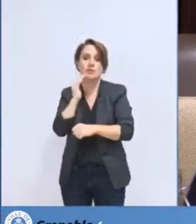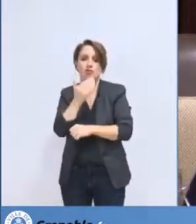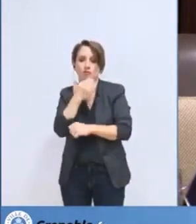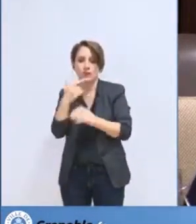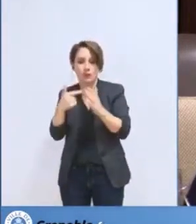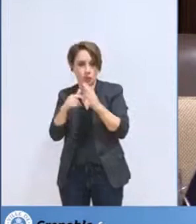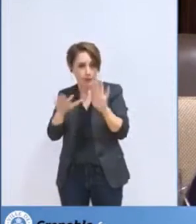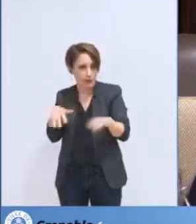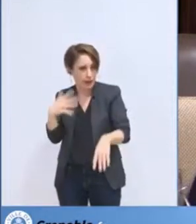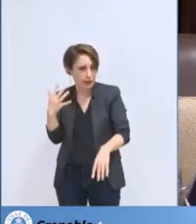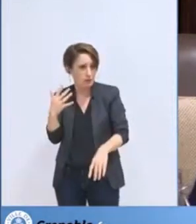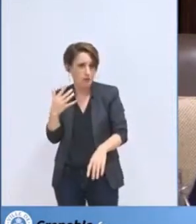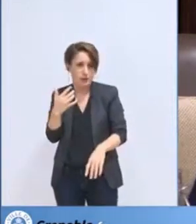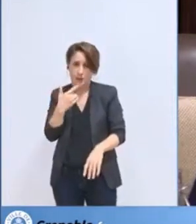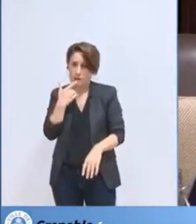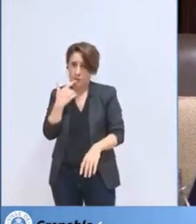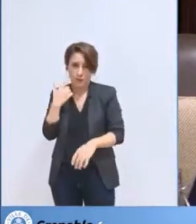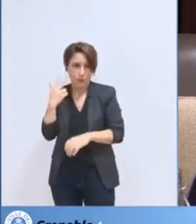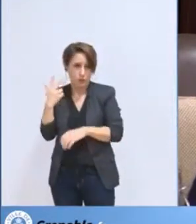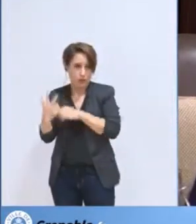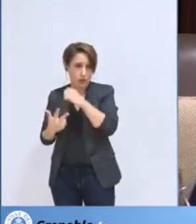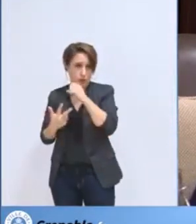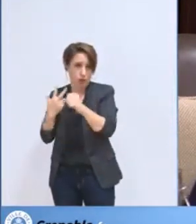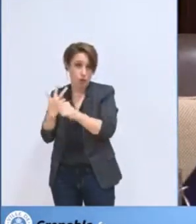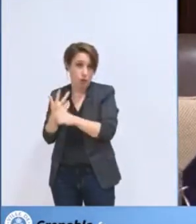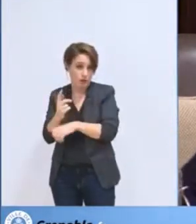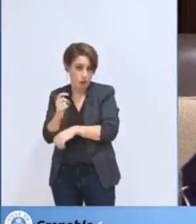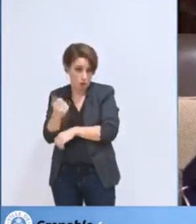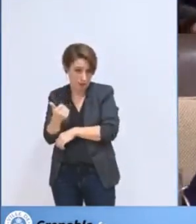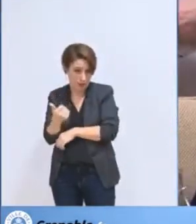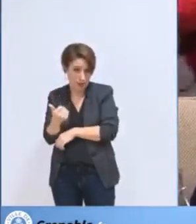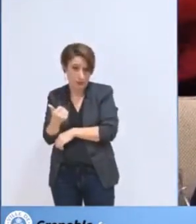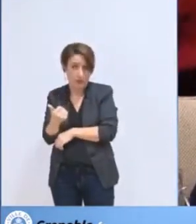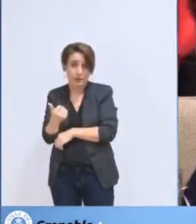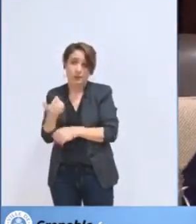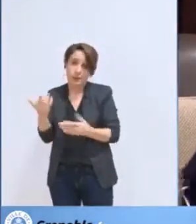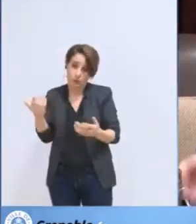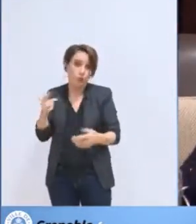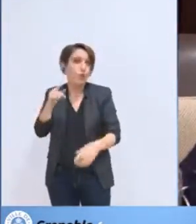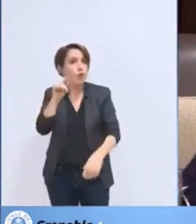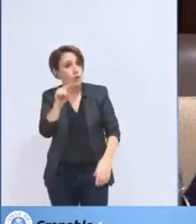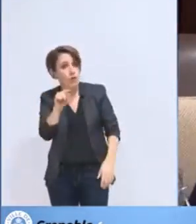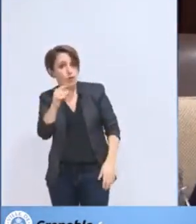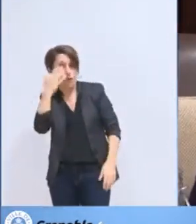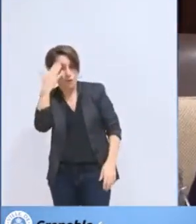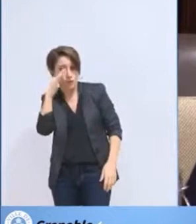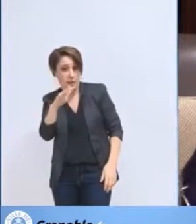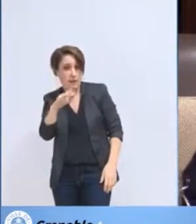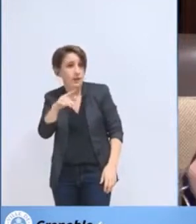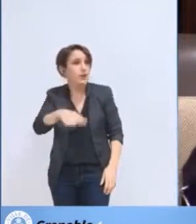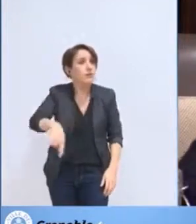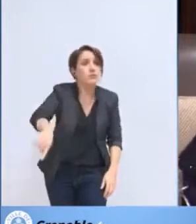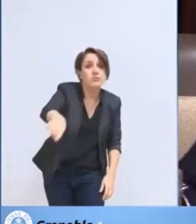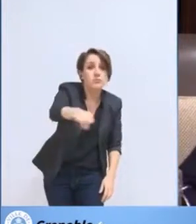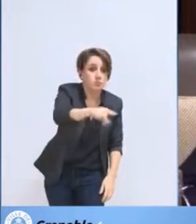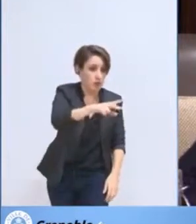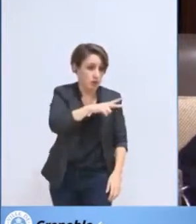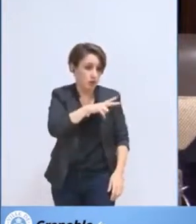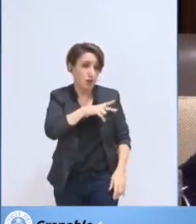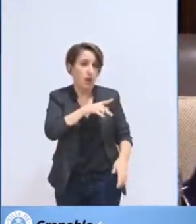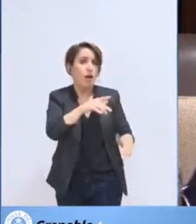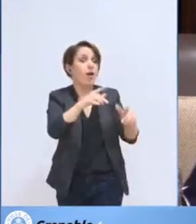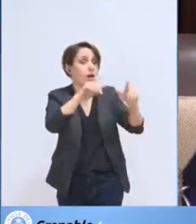2015, donc ça fait bientôt 3 ans, certes, et vous savez très bien aussi, puisque beaucoup d'entre vous êtes